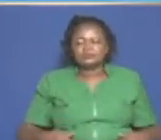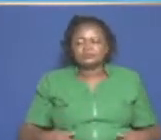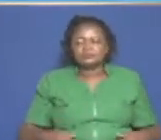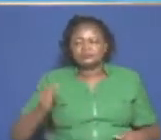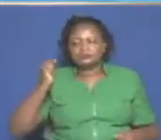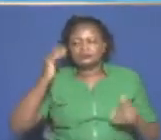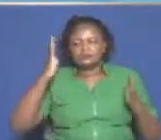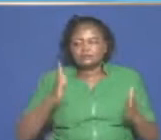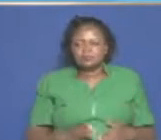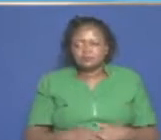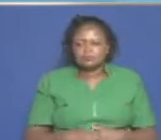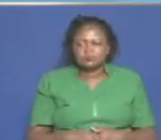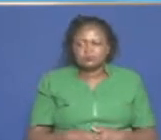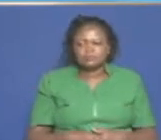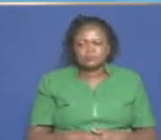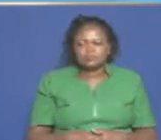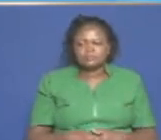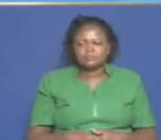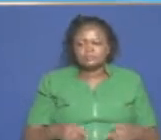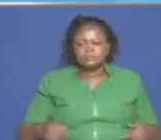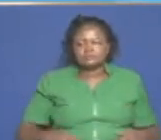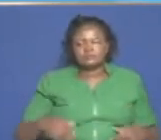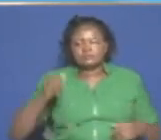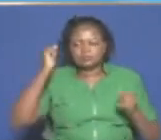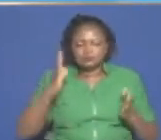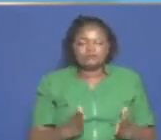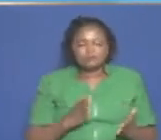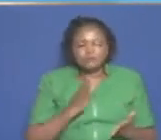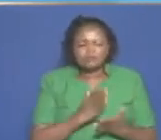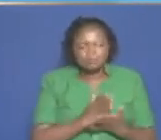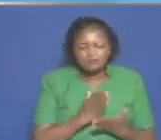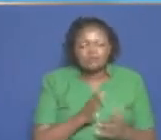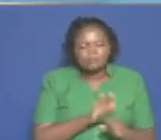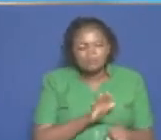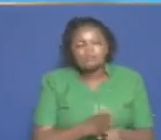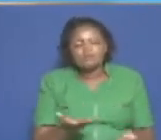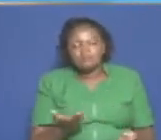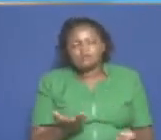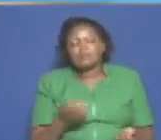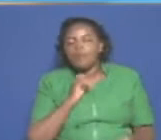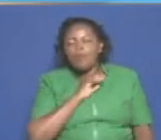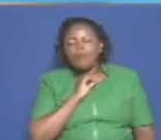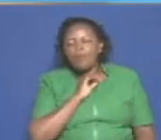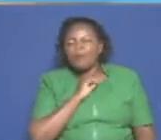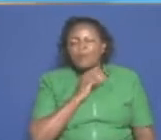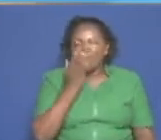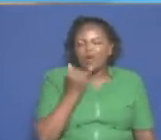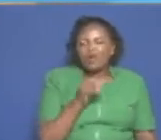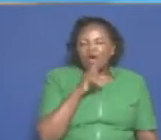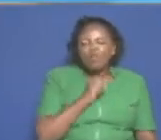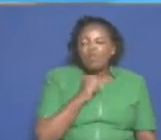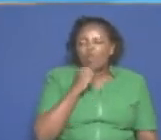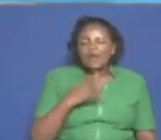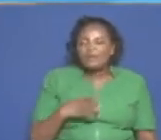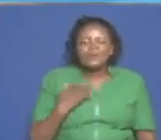pale. Unapata viongozi changa wale youths, vijana wengi sana wamekuwa wakilalamikia ni kwamba wazee tu ndio